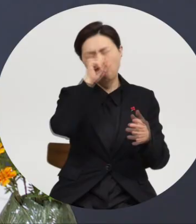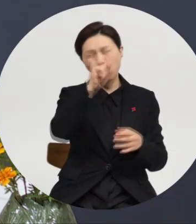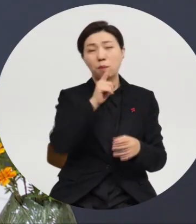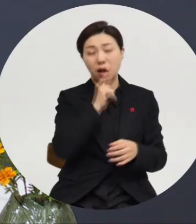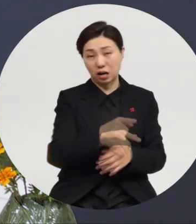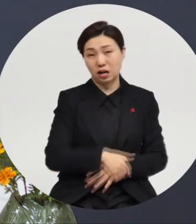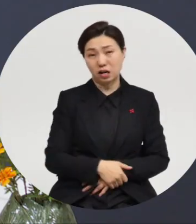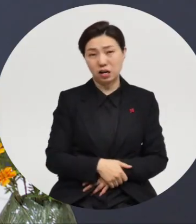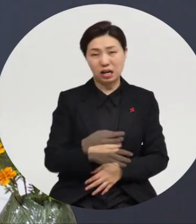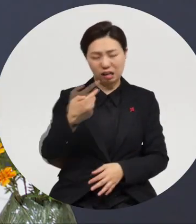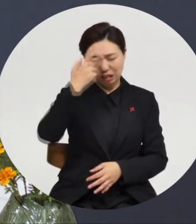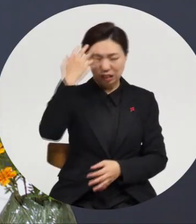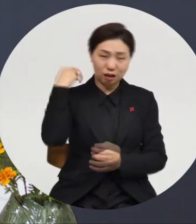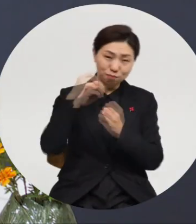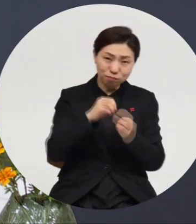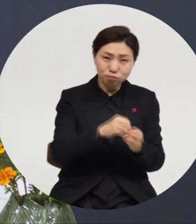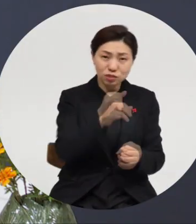그러니까